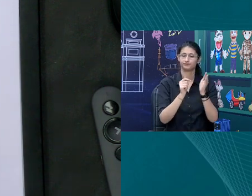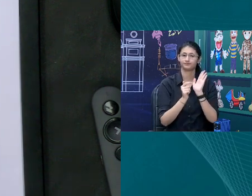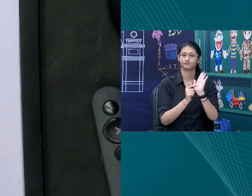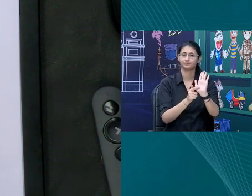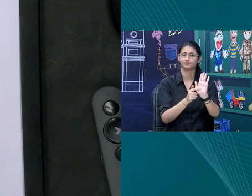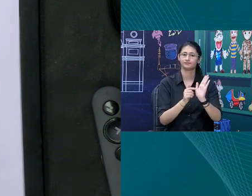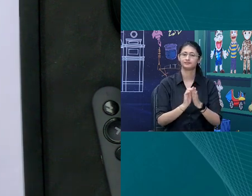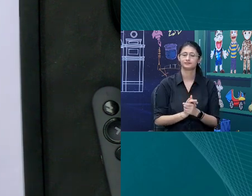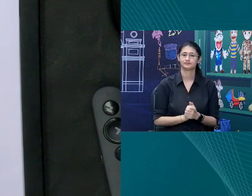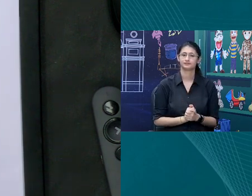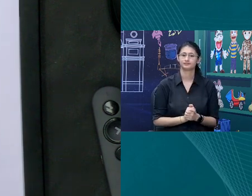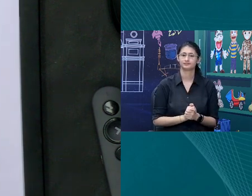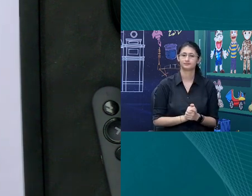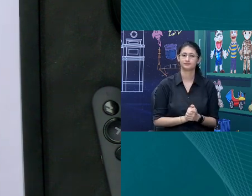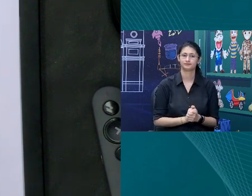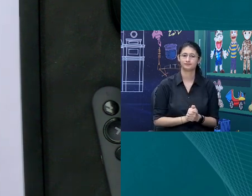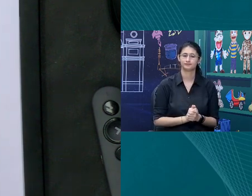अंधेरा